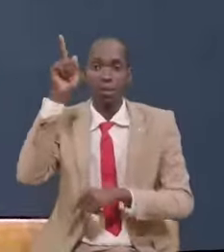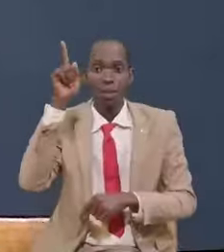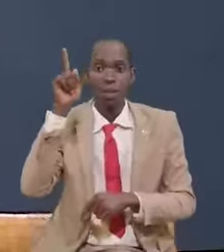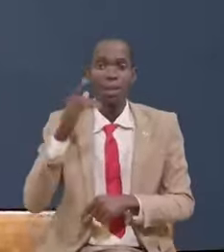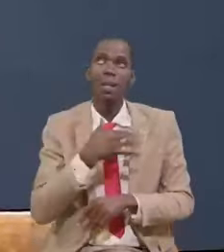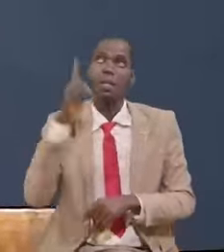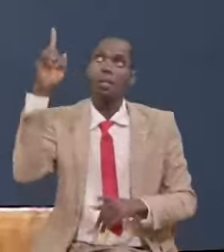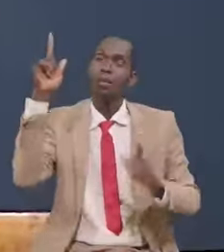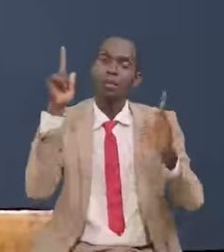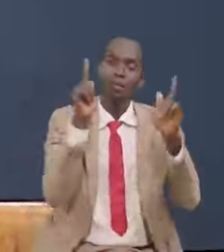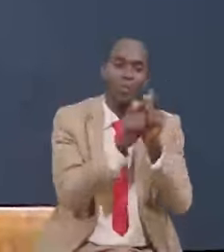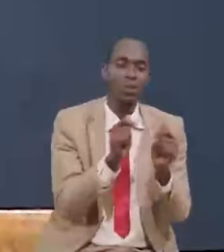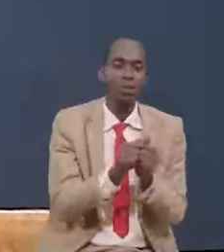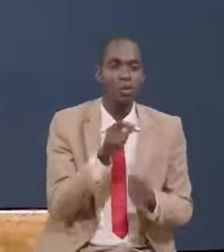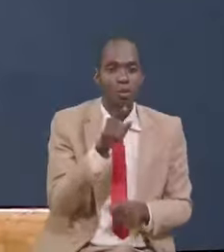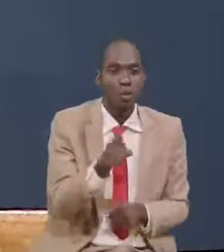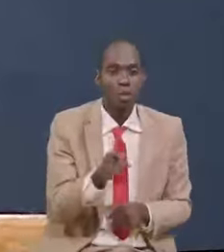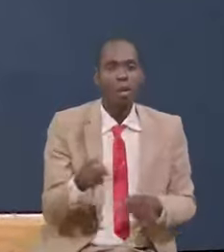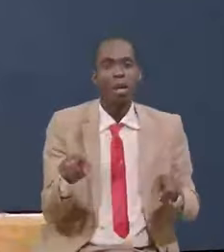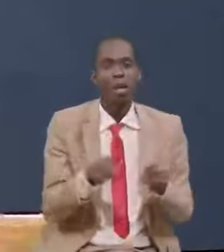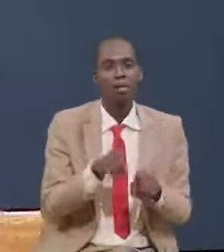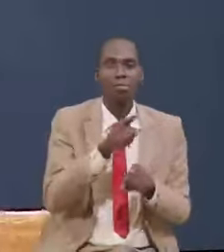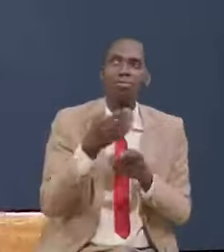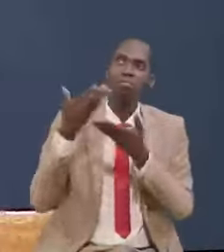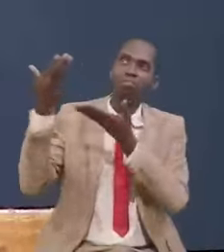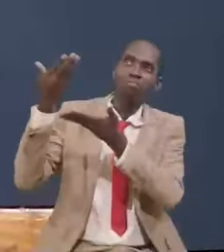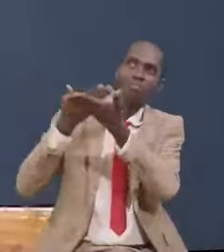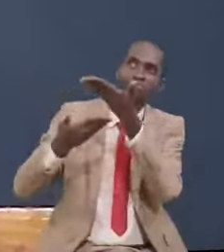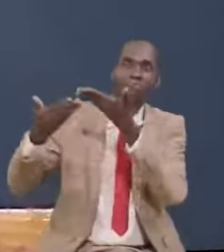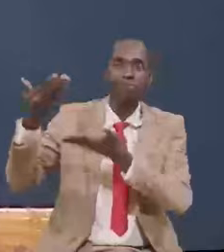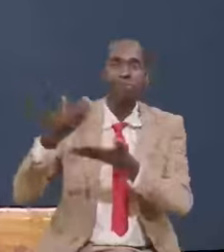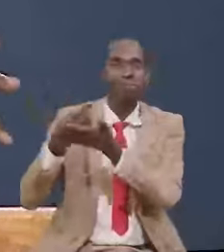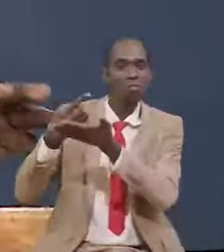toi. Et comme vous interagissez ensemble.